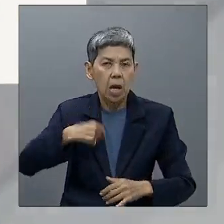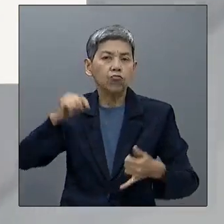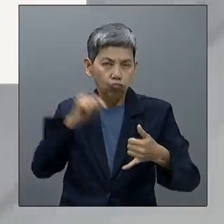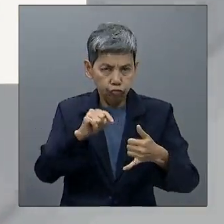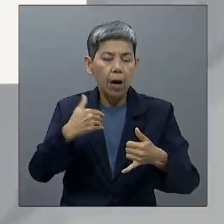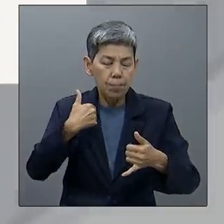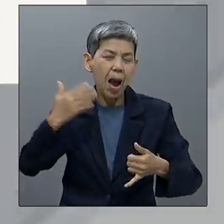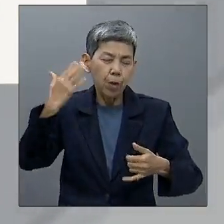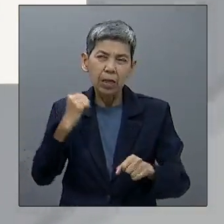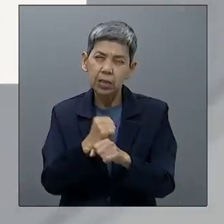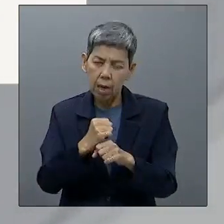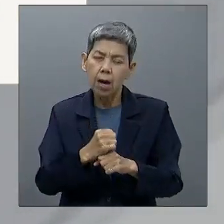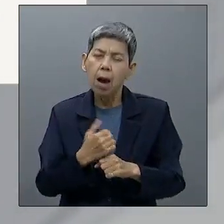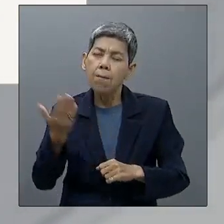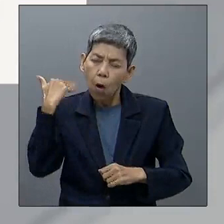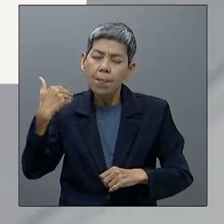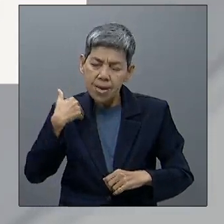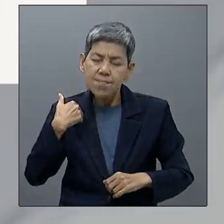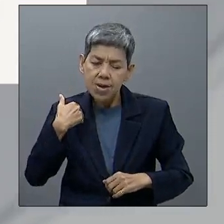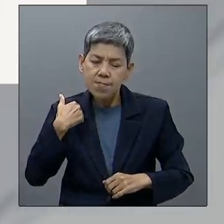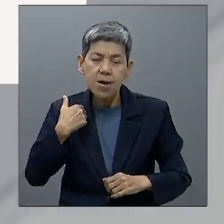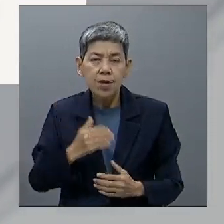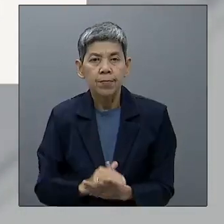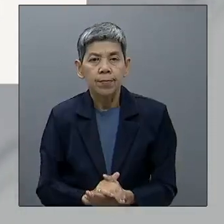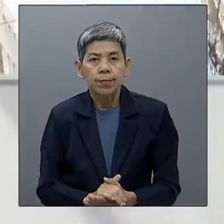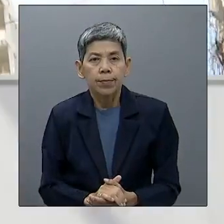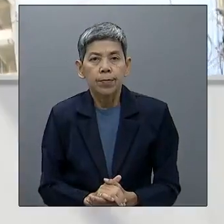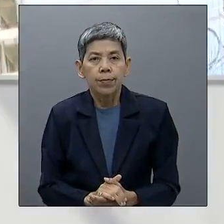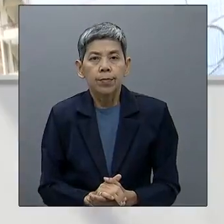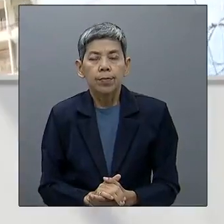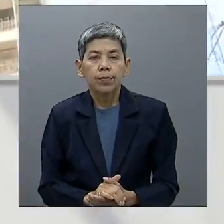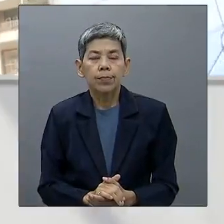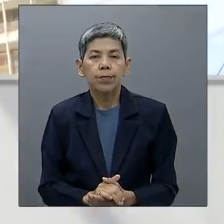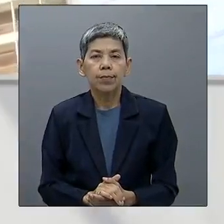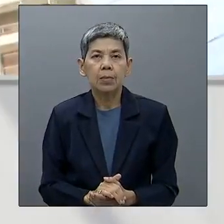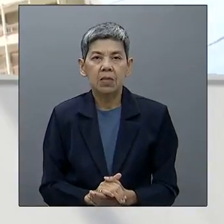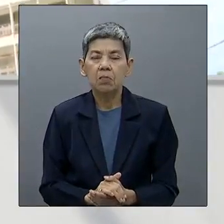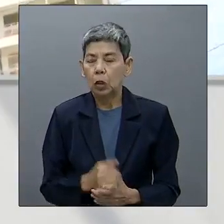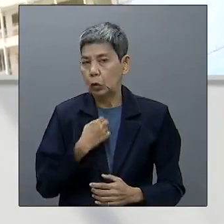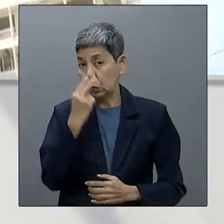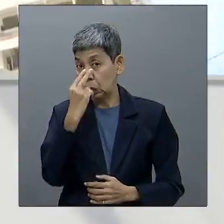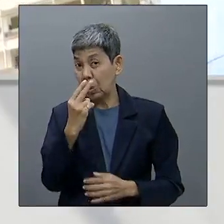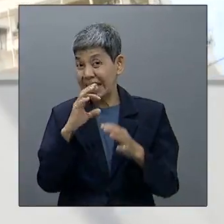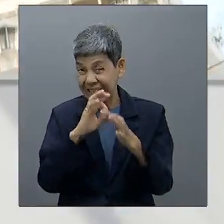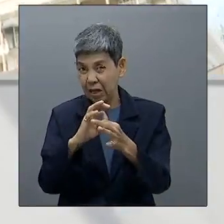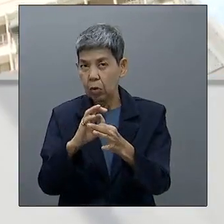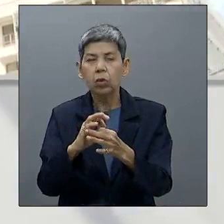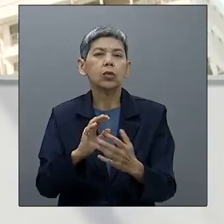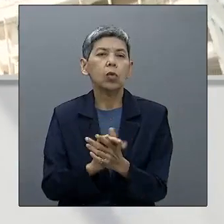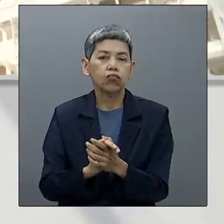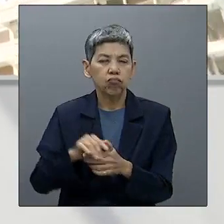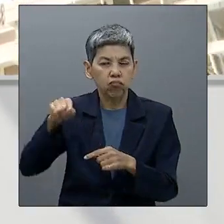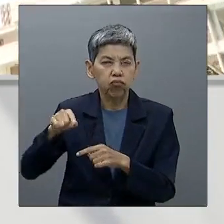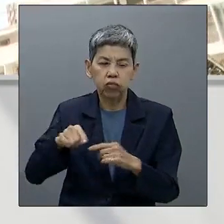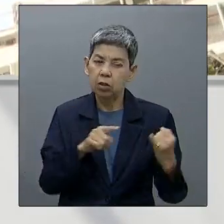เอ่อจำนวนมากมายแล้วนะครับคดีนี้มีความน่าสนใจเกี่ยวกับการต่อสู้ของฝ่าย